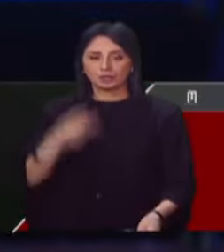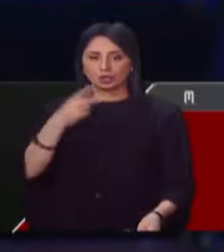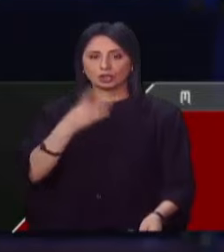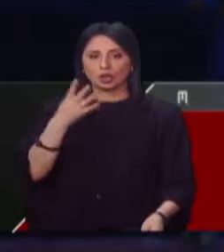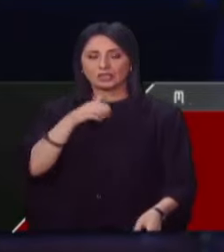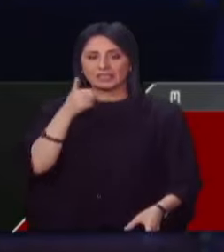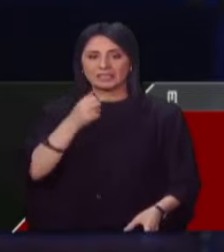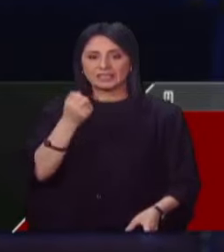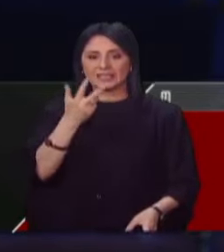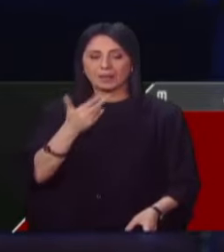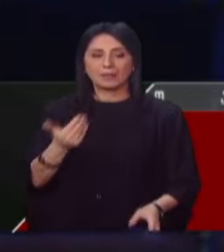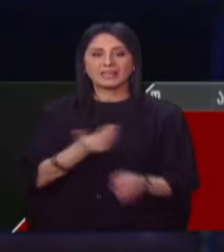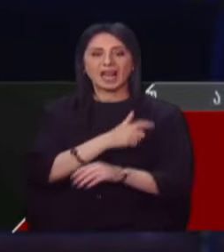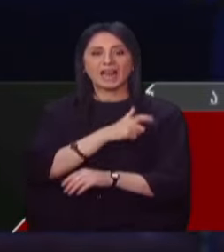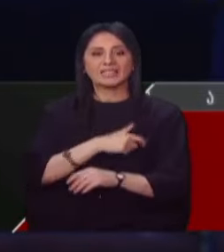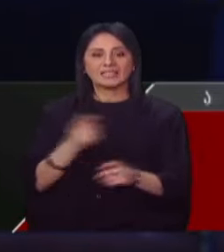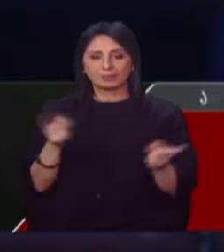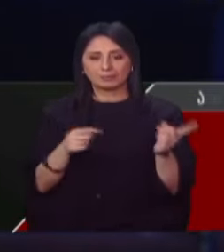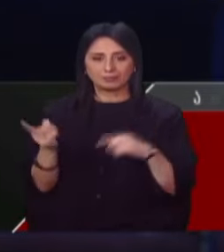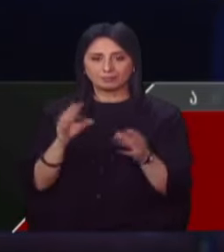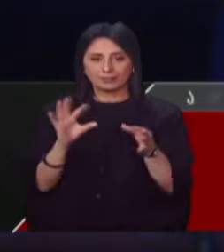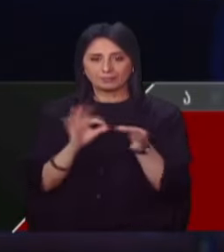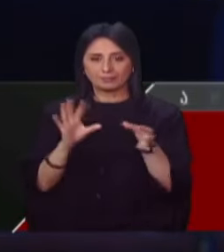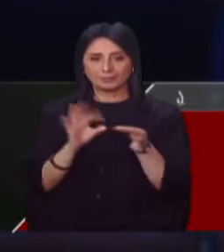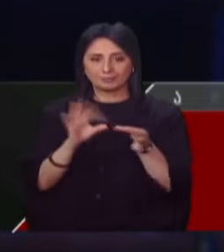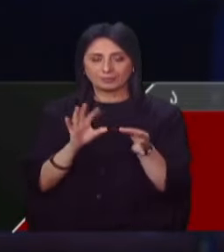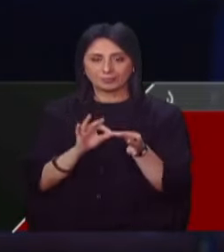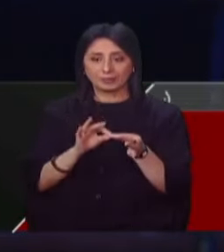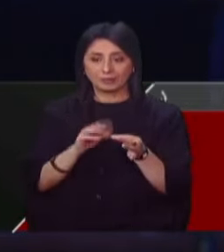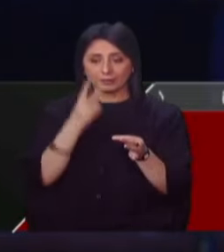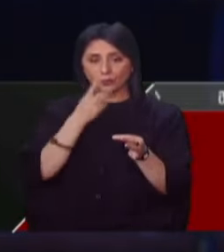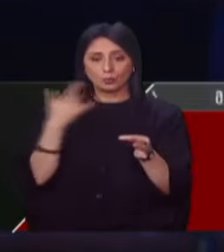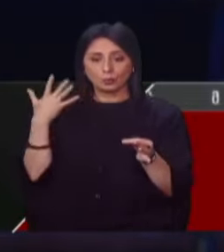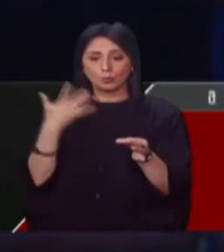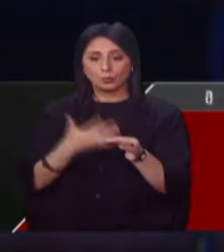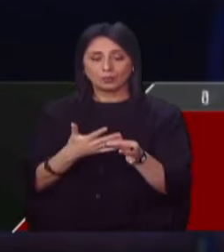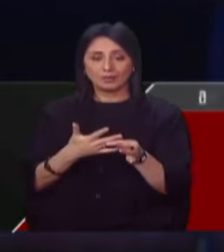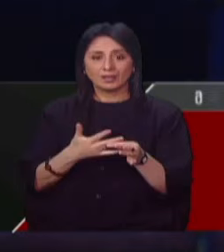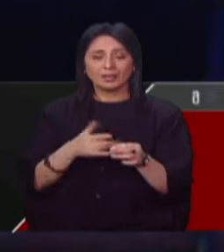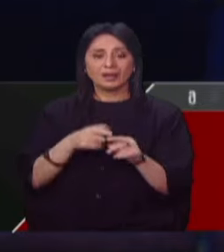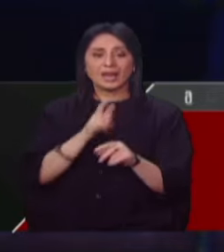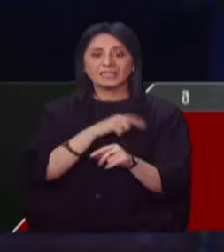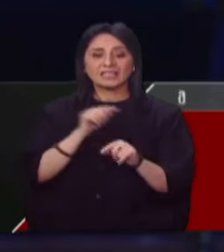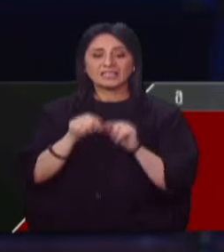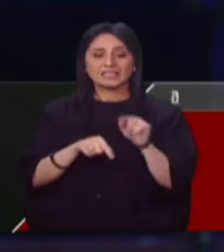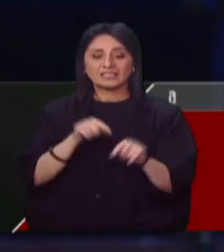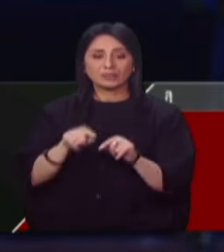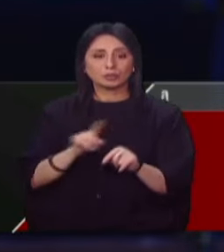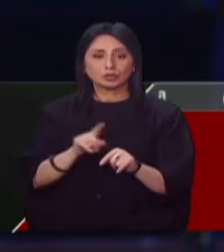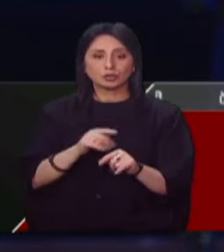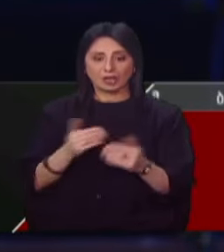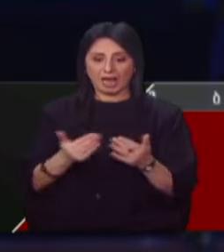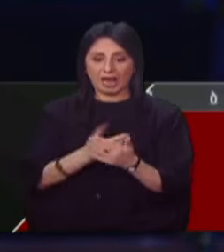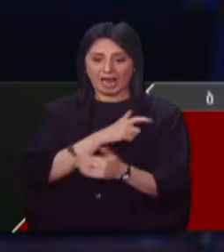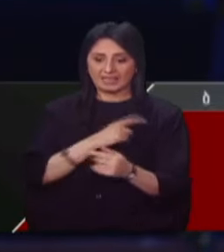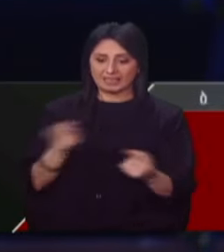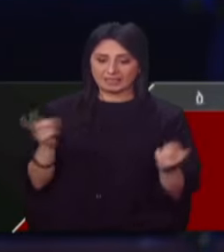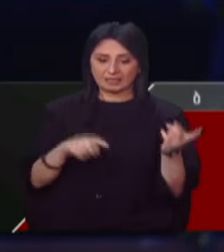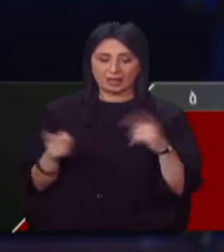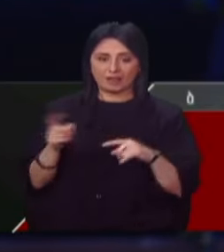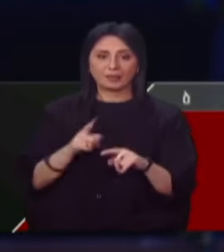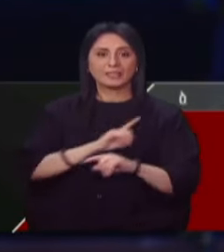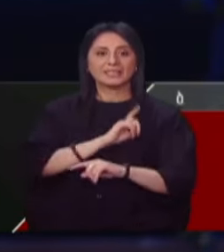2004 წლიდან 13 ახალი წევრი შემოუერთდა ჩვენ კავშირს. თუ გადავხედავთ, რა იყო ამ დიდი გაწევრიანების მოტივაცია? ახალი წევრი ქვეყნებისთვის